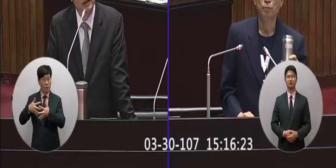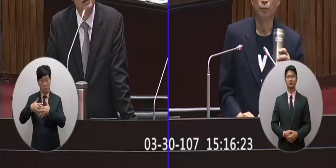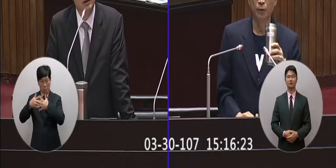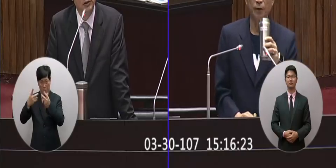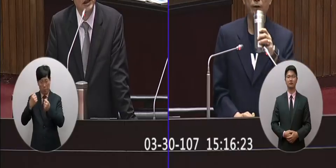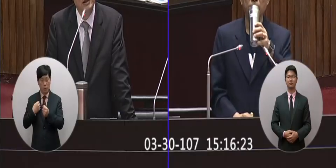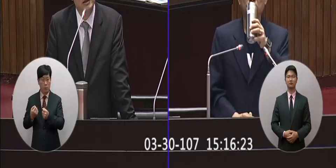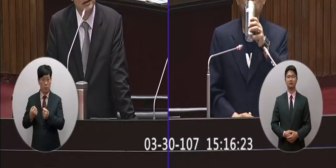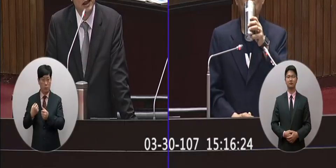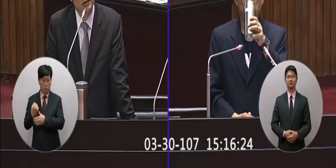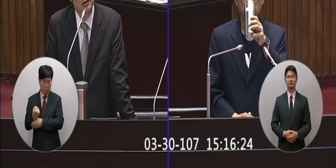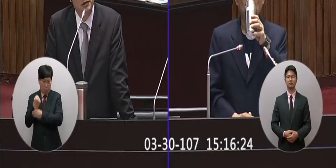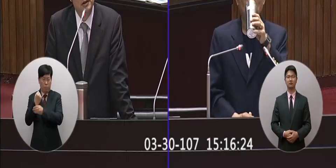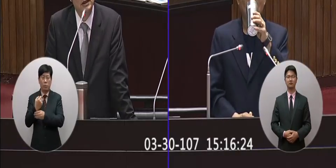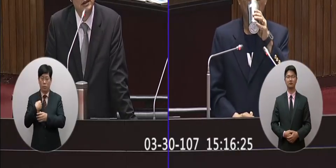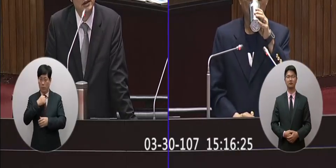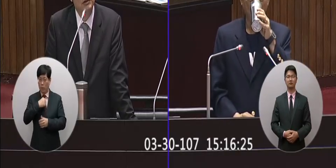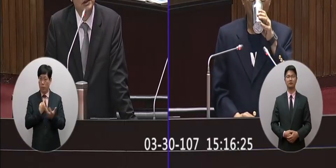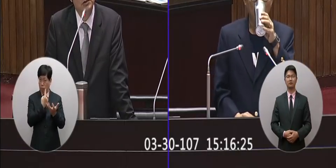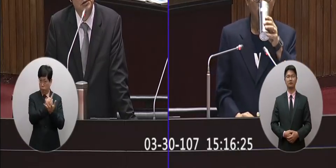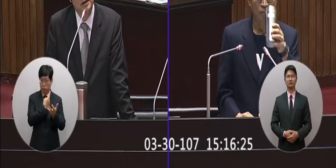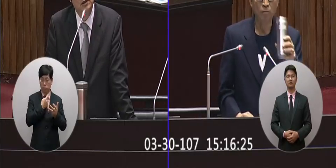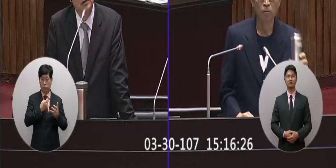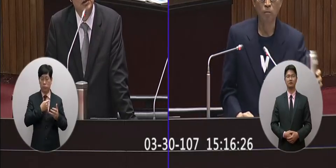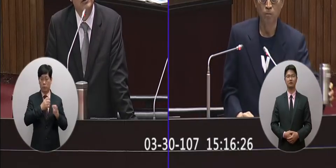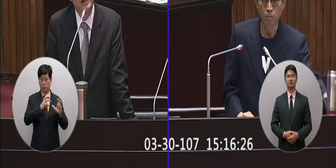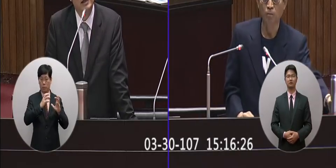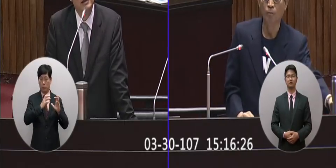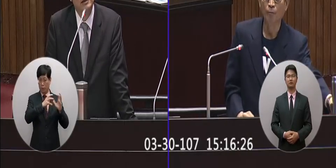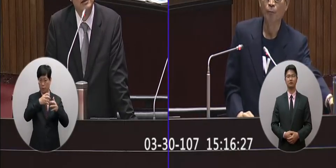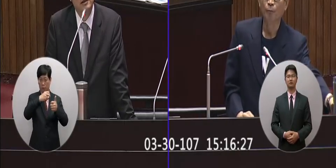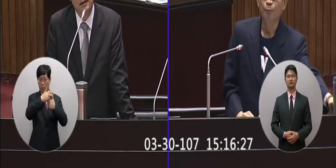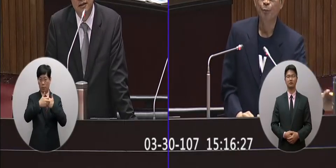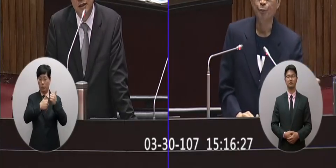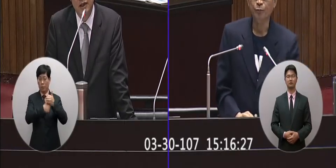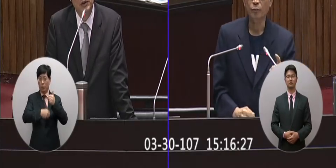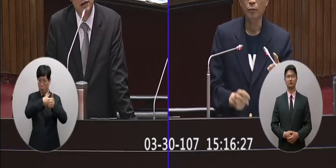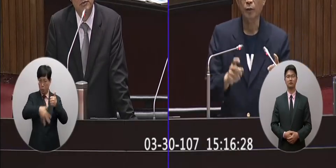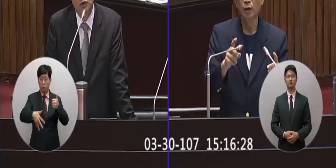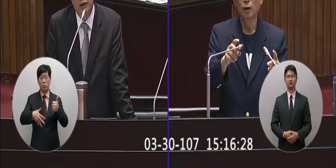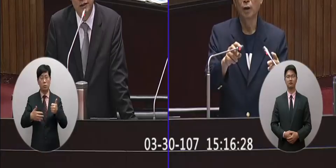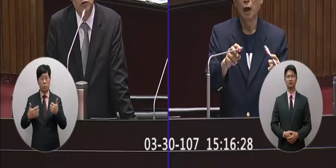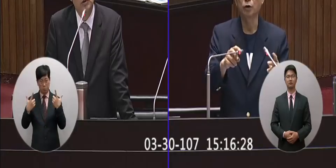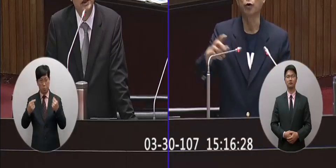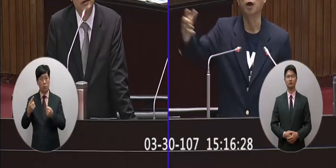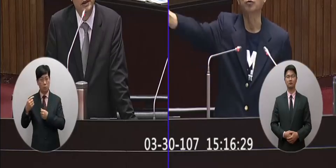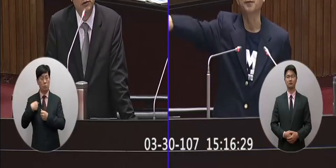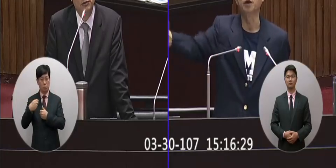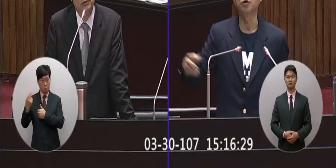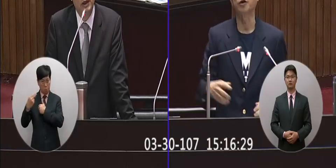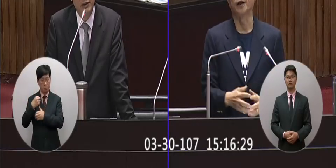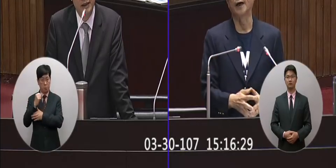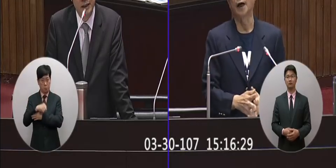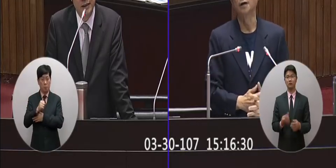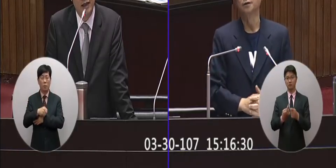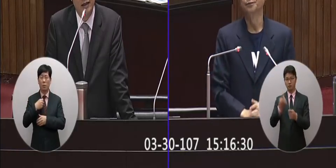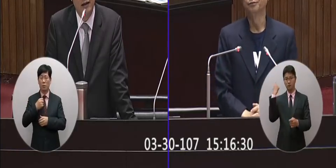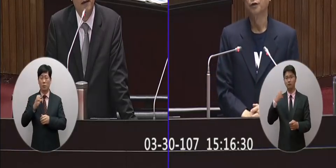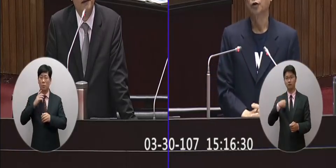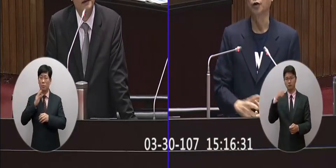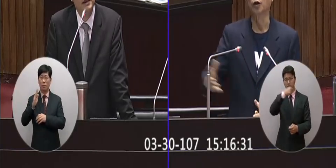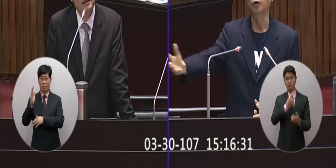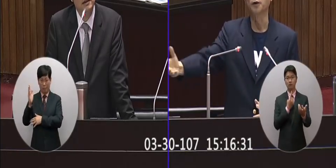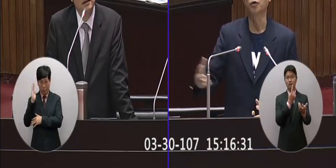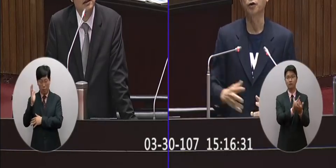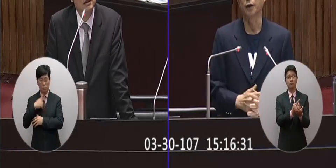支持台湾有意义的参与世界卫生组织的活动啊。这个是他们不管是国会又政府一贯的立场